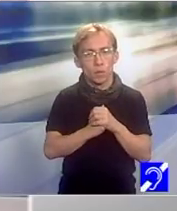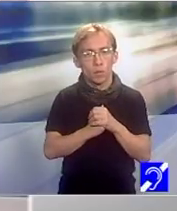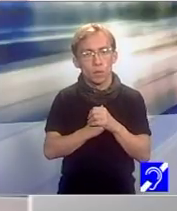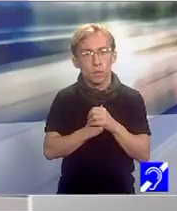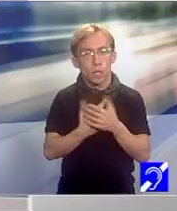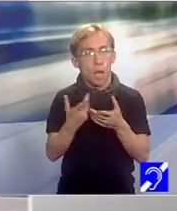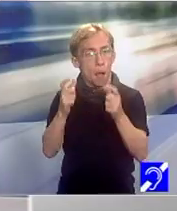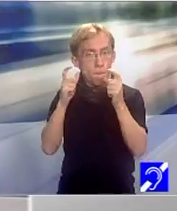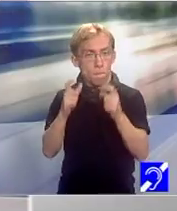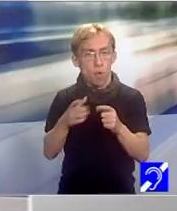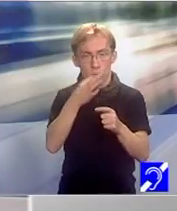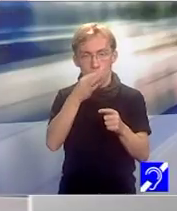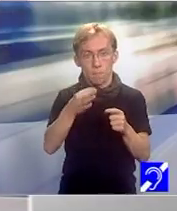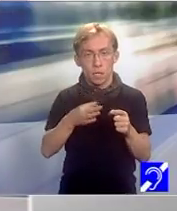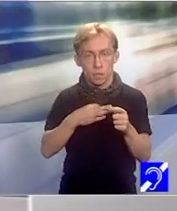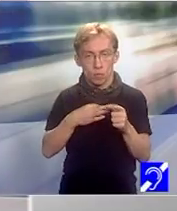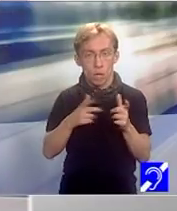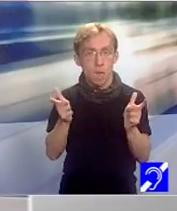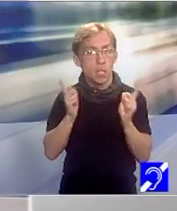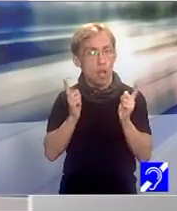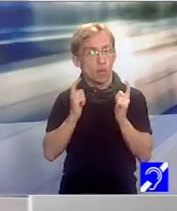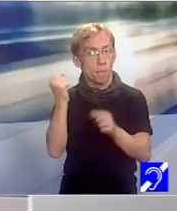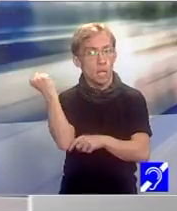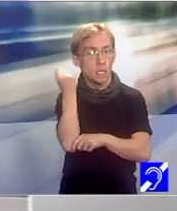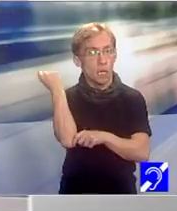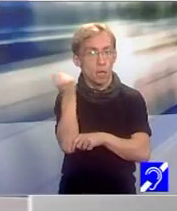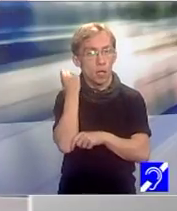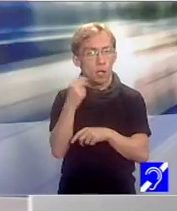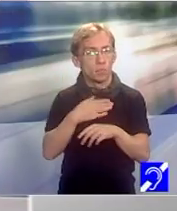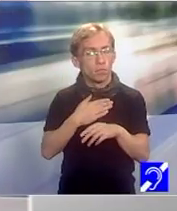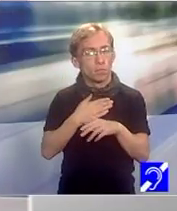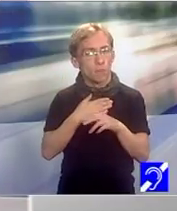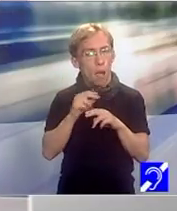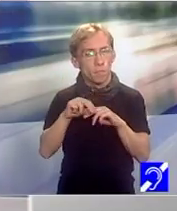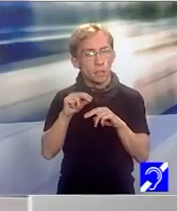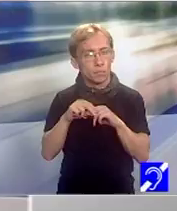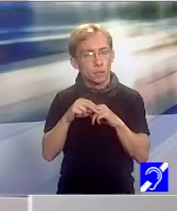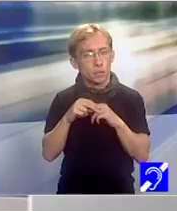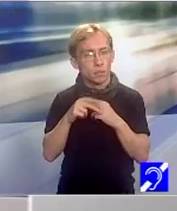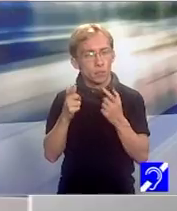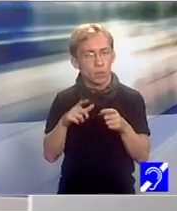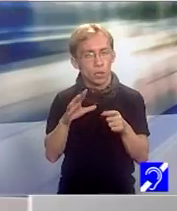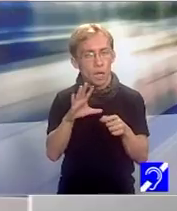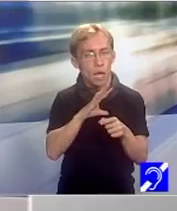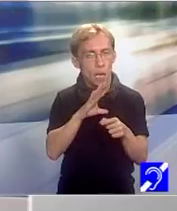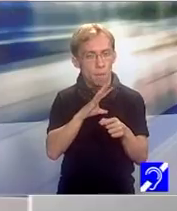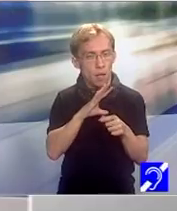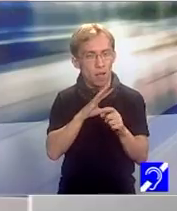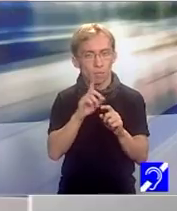În momentul în care mi-a spus te așteaptă jos salvarea, am simțit o stare de pericol,